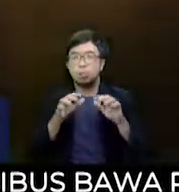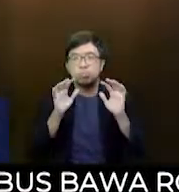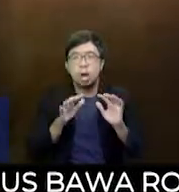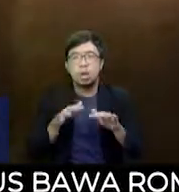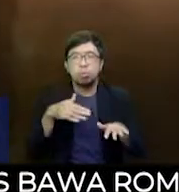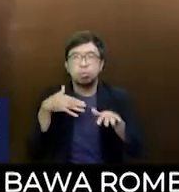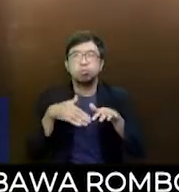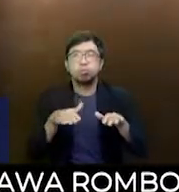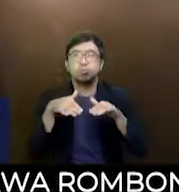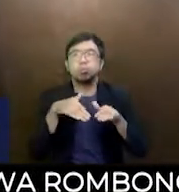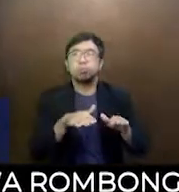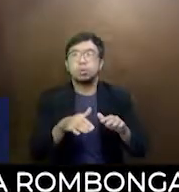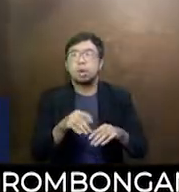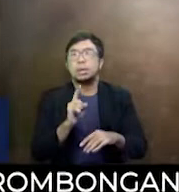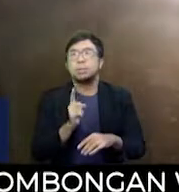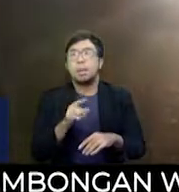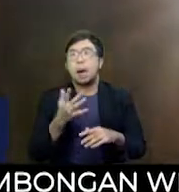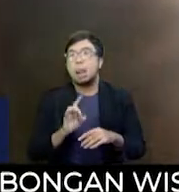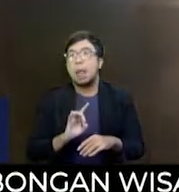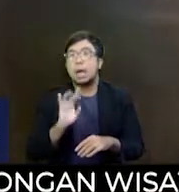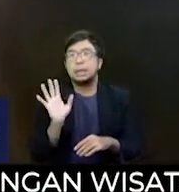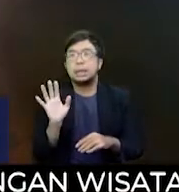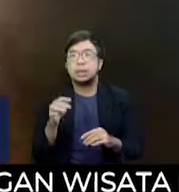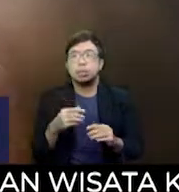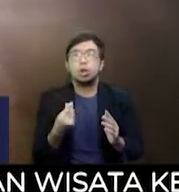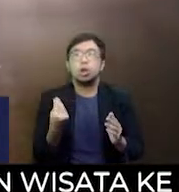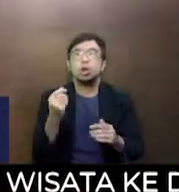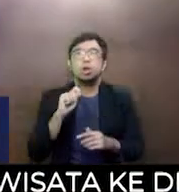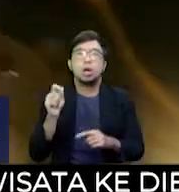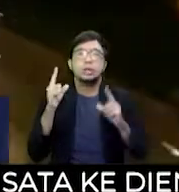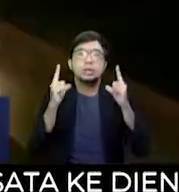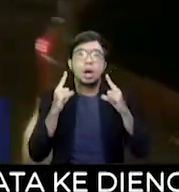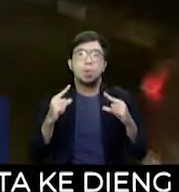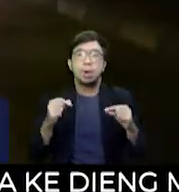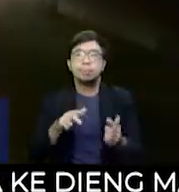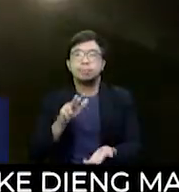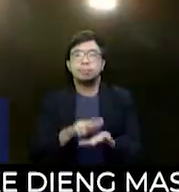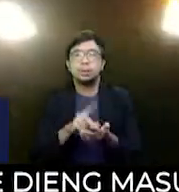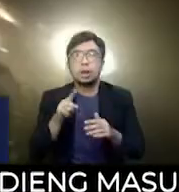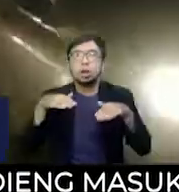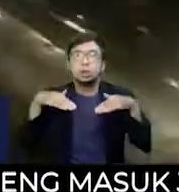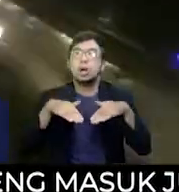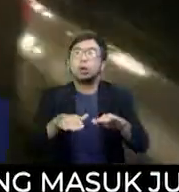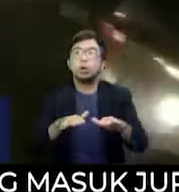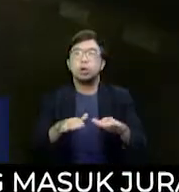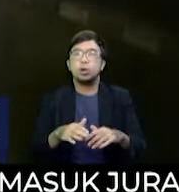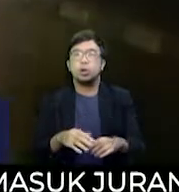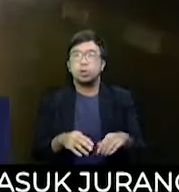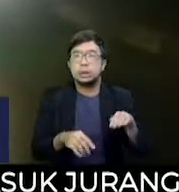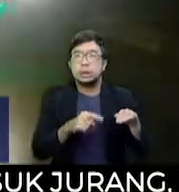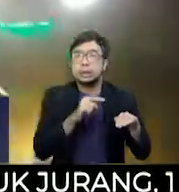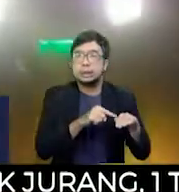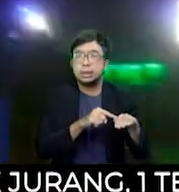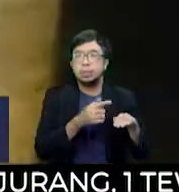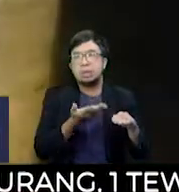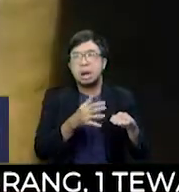menghindari pemberlakuan sistem one way di jalur tol Trans Jawa. Kendaraan hanya bisa berjalan 20 hingga 40 km